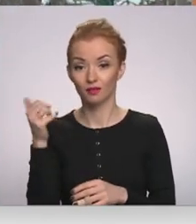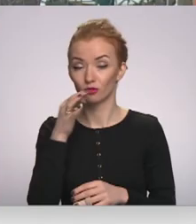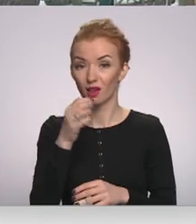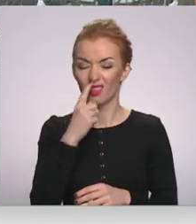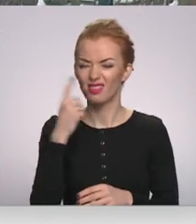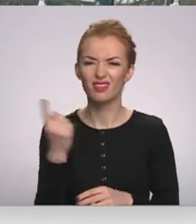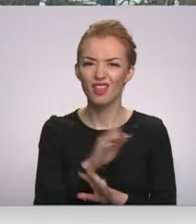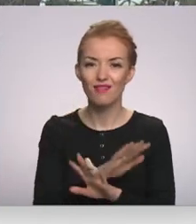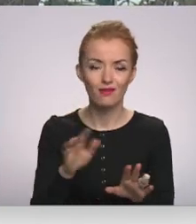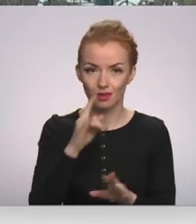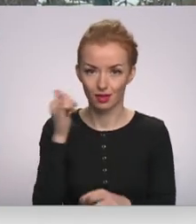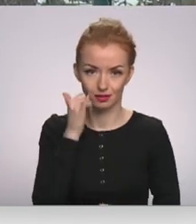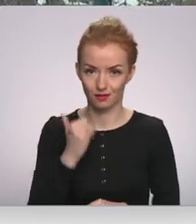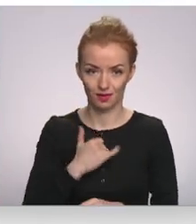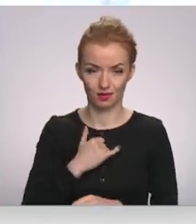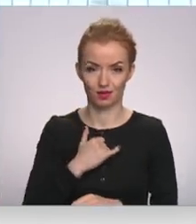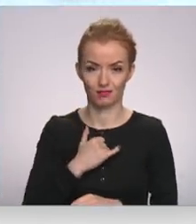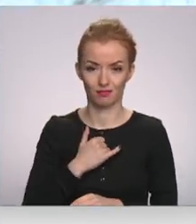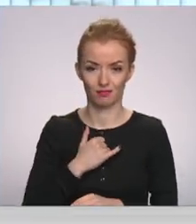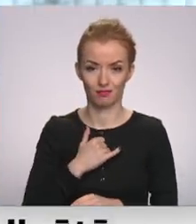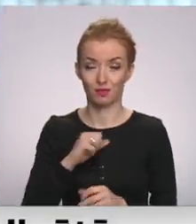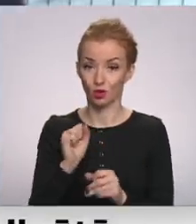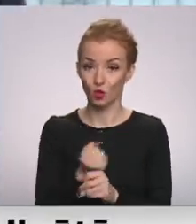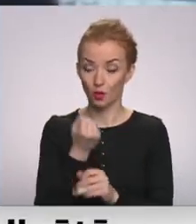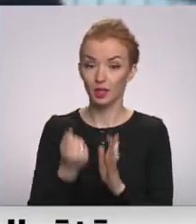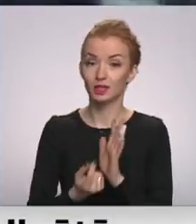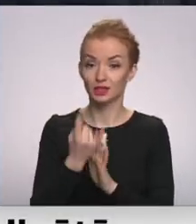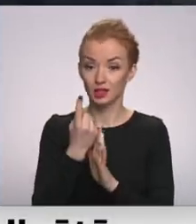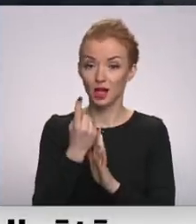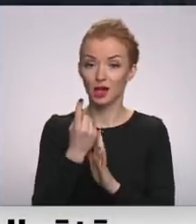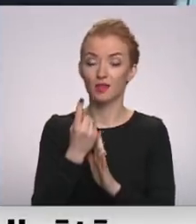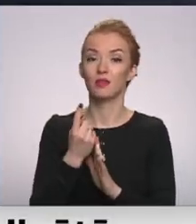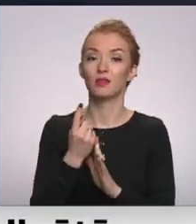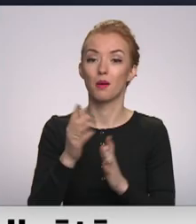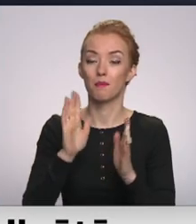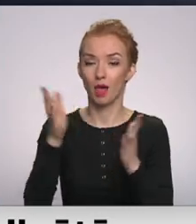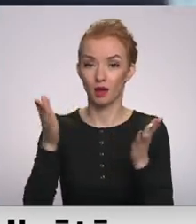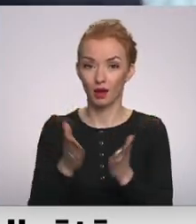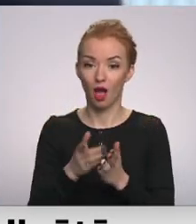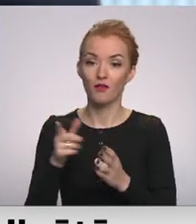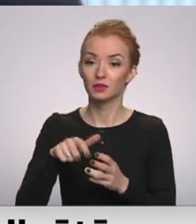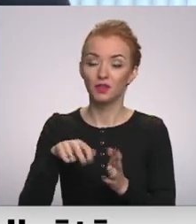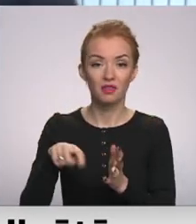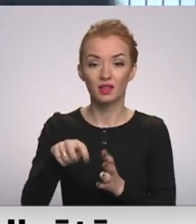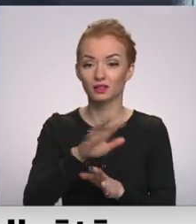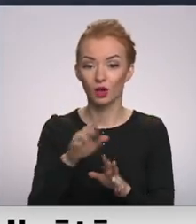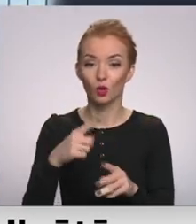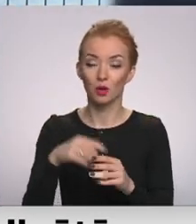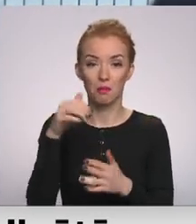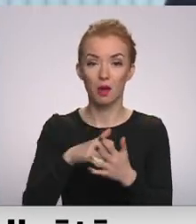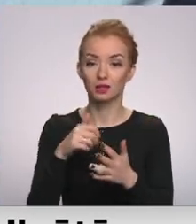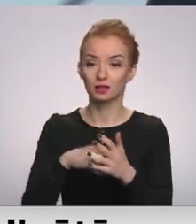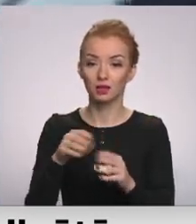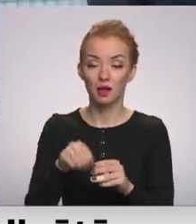teica, neviens zvans nav bijis. Tomēr, kā izrādās, pie sniegotiem grāviem iedzīvotāji nestaigā un arī